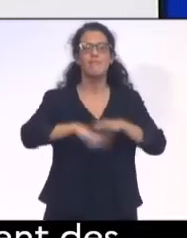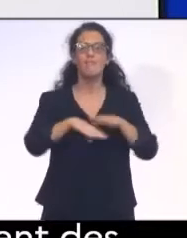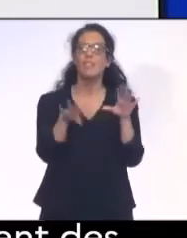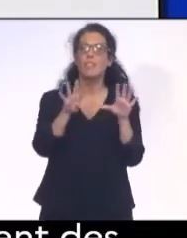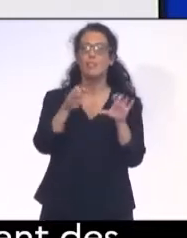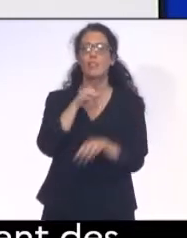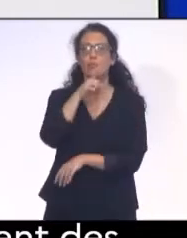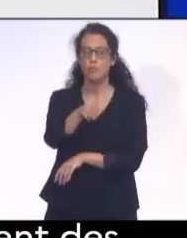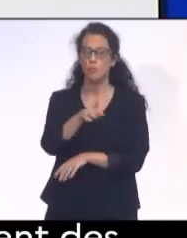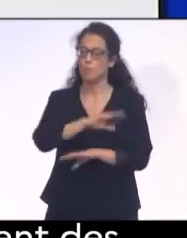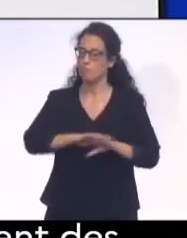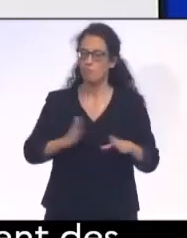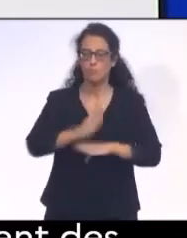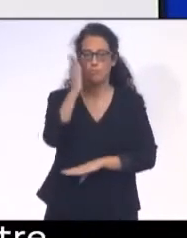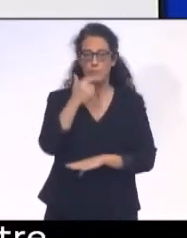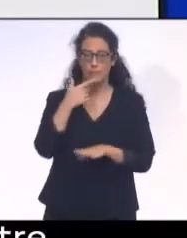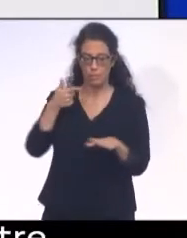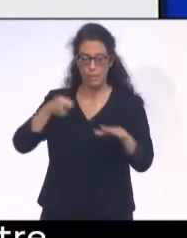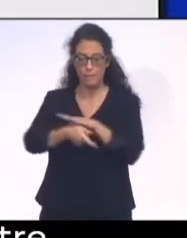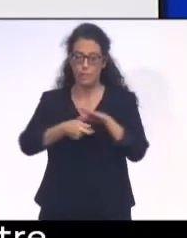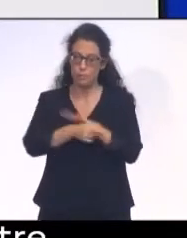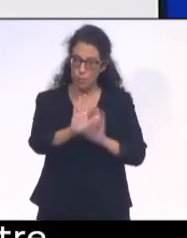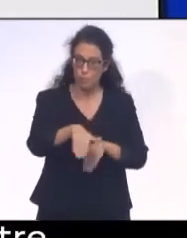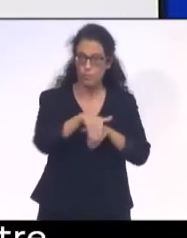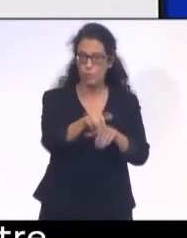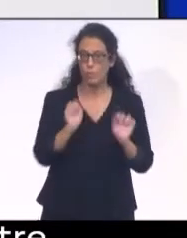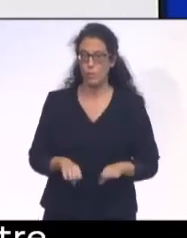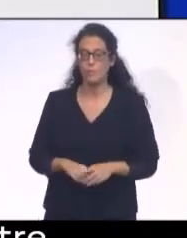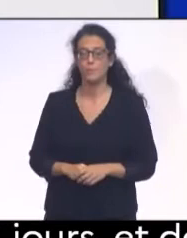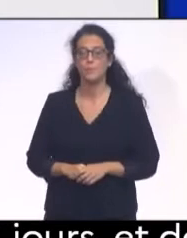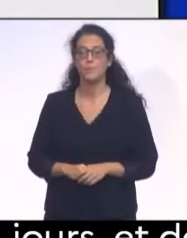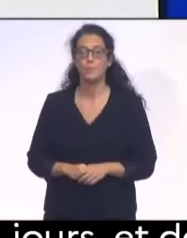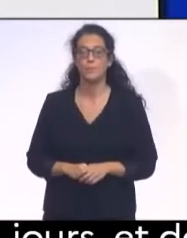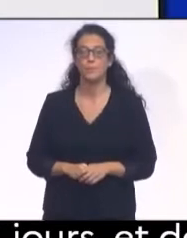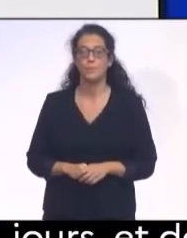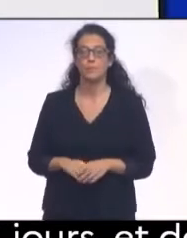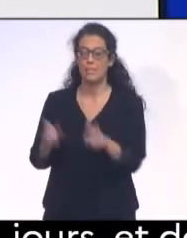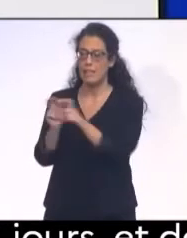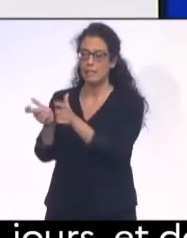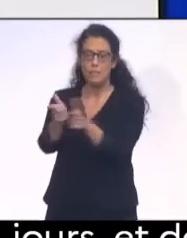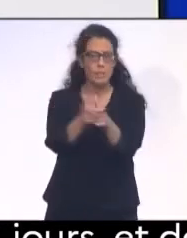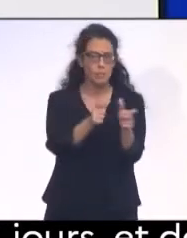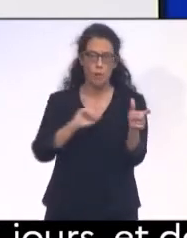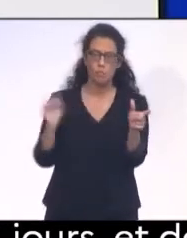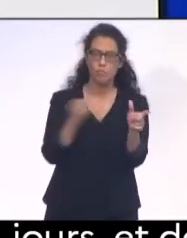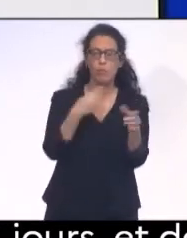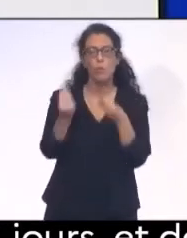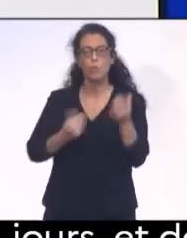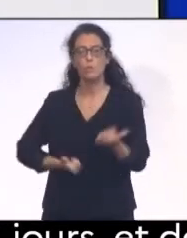de maintenir leur niveau de financement prévu. Tout établissement et services